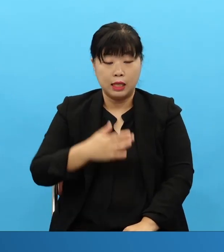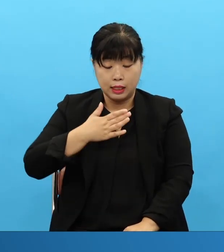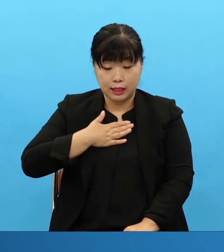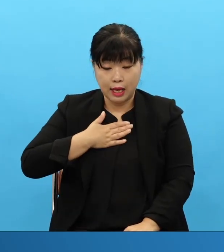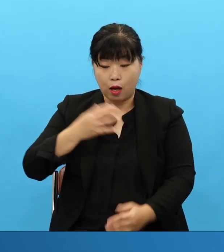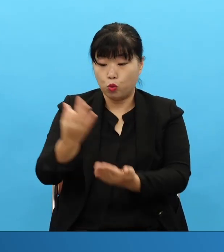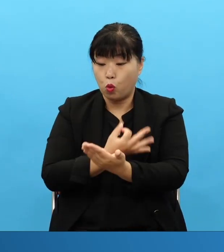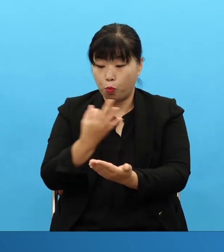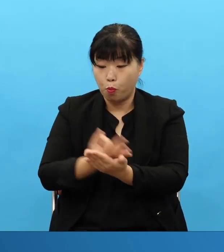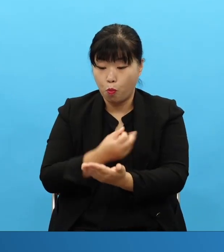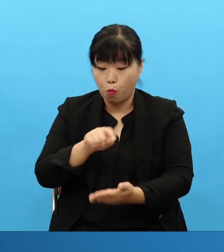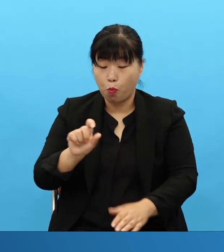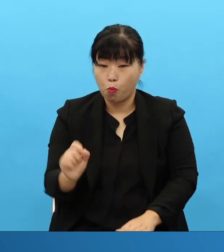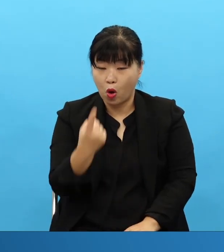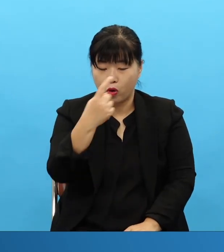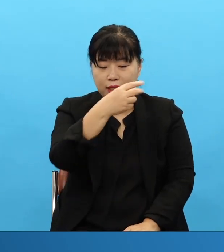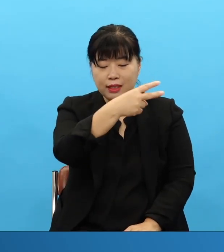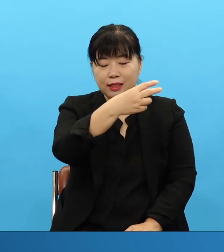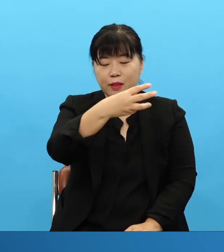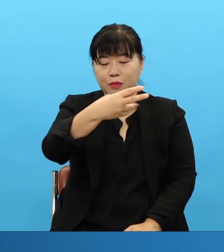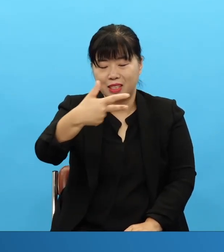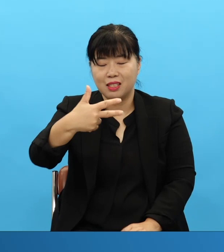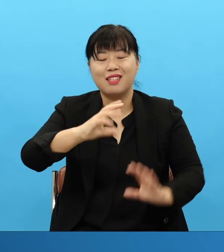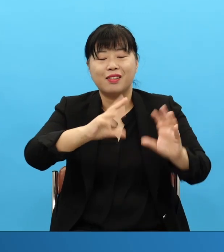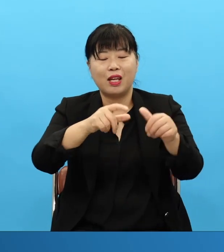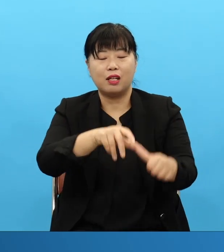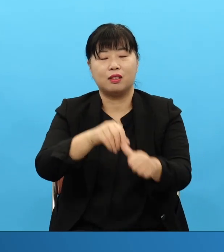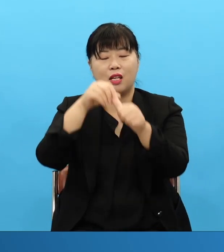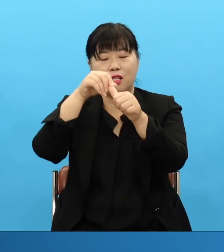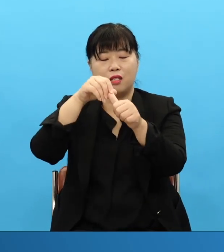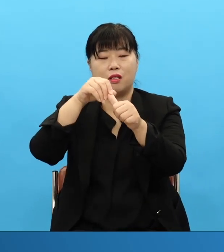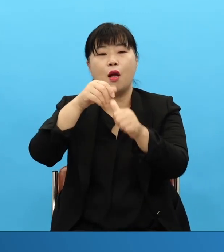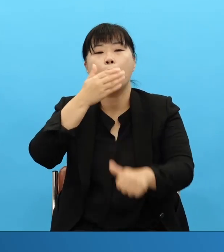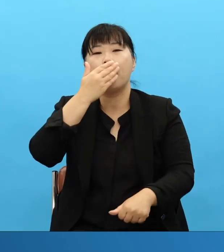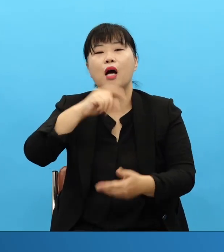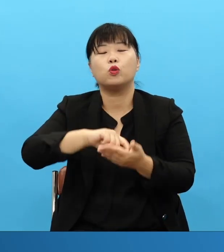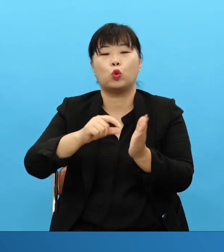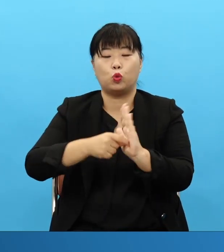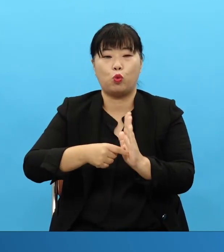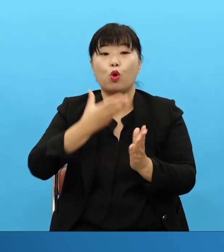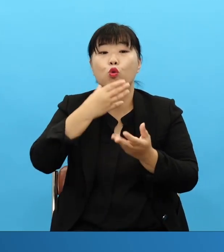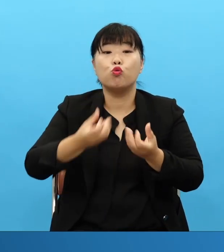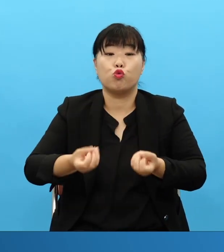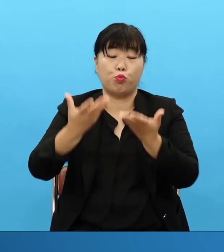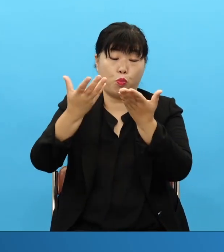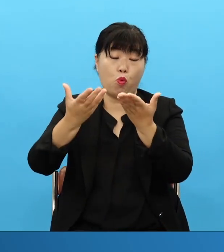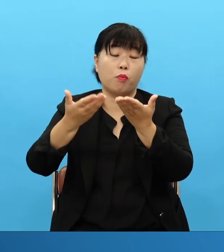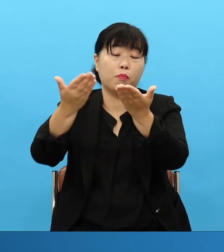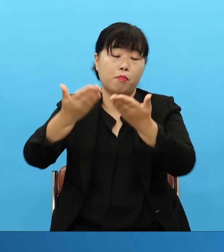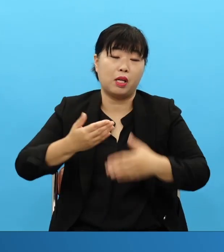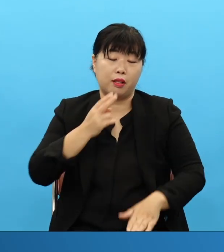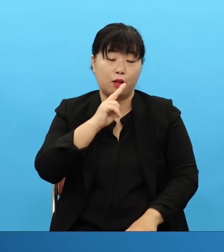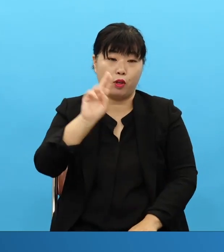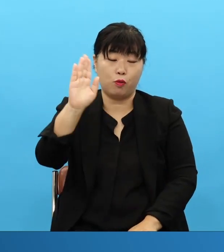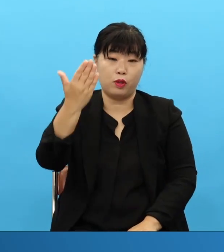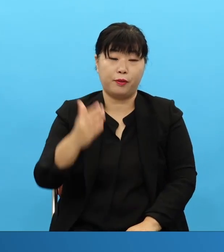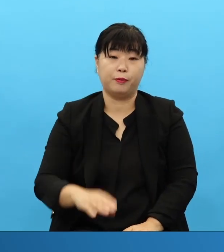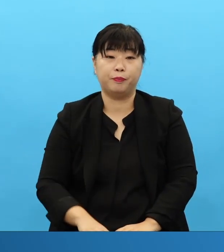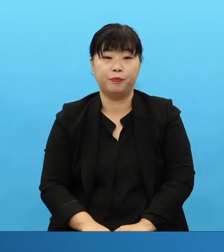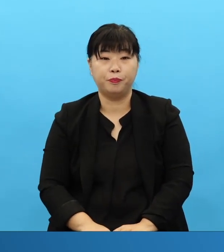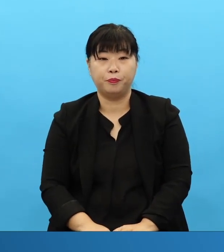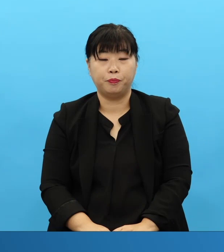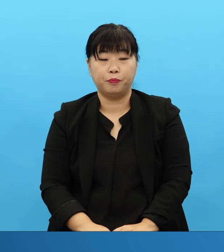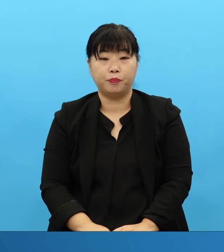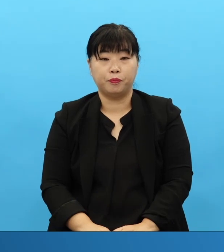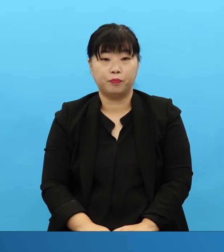save the 237 하나님은 nations. 처음부터 그 얘기를 했어요. And God spoke of that from the beginning. 아브라함에게 처음부터. That from the onset, 이 He said 사람은 that 이제 to 이걸